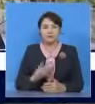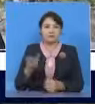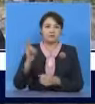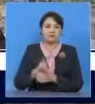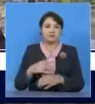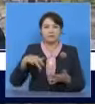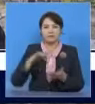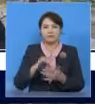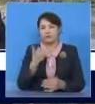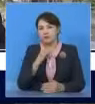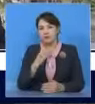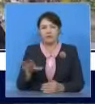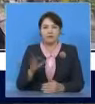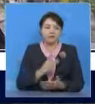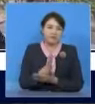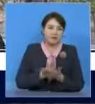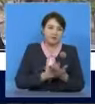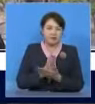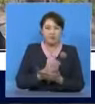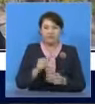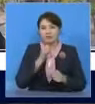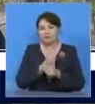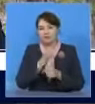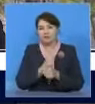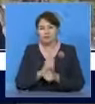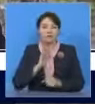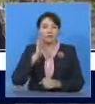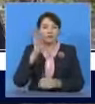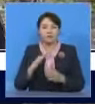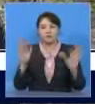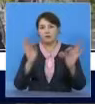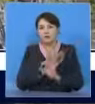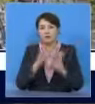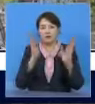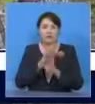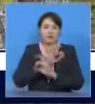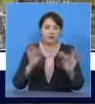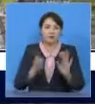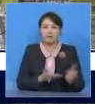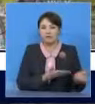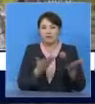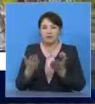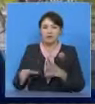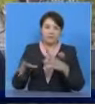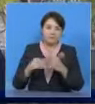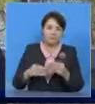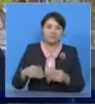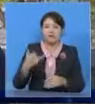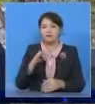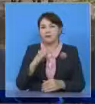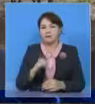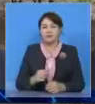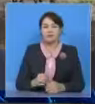на городской субботник. Все госслужащие. Работаем с раннего утра. Погода замечательная. Призываем всех граждан объединиться и выйти на